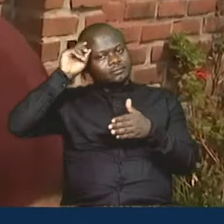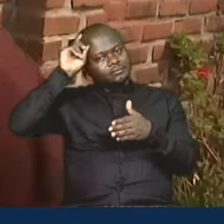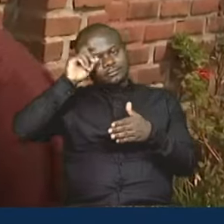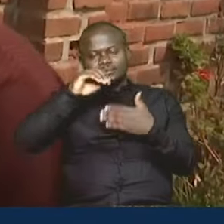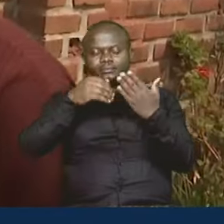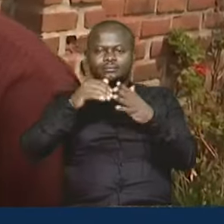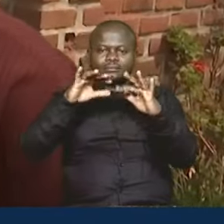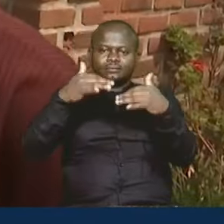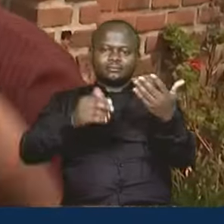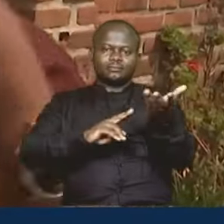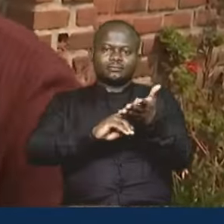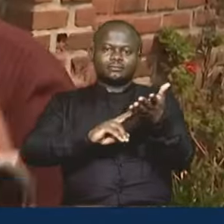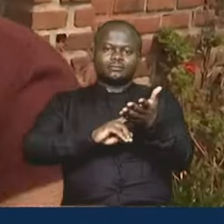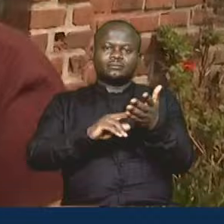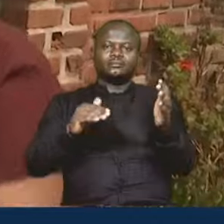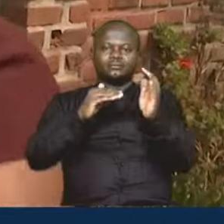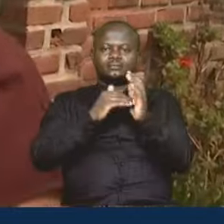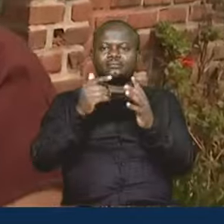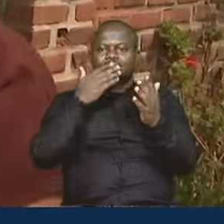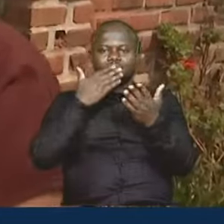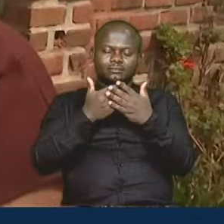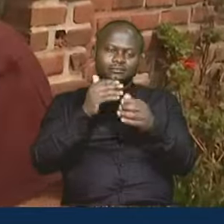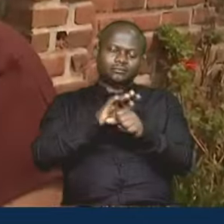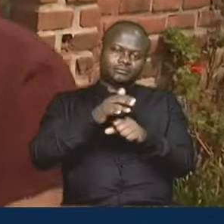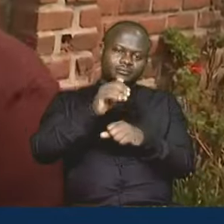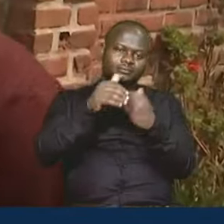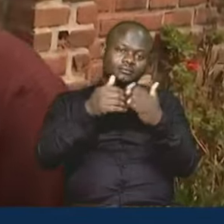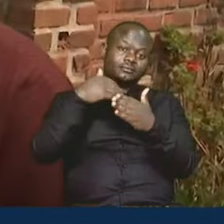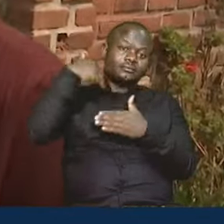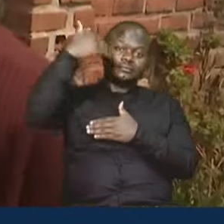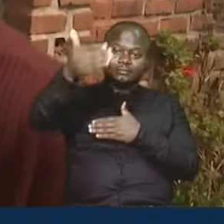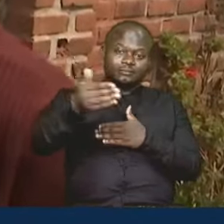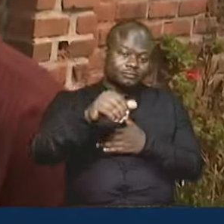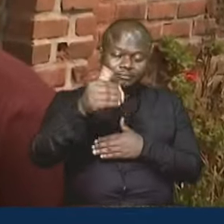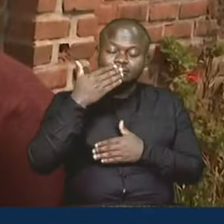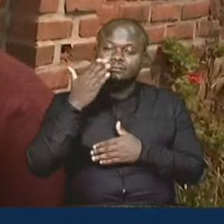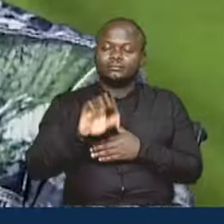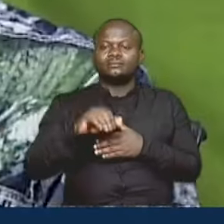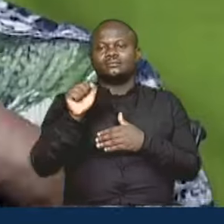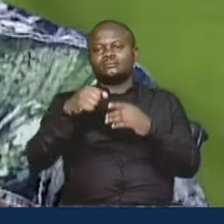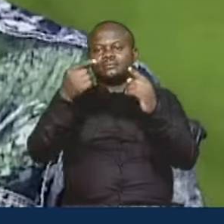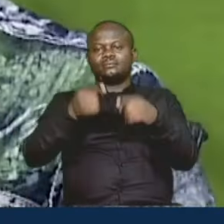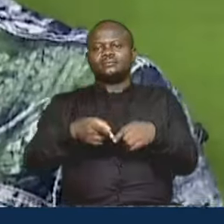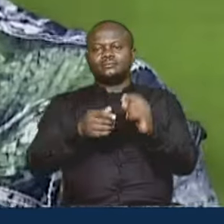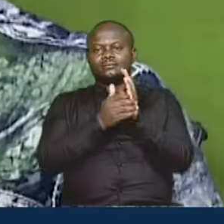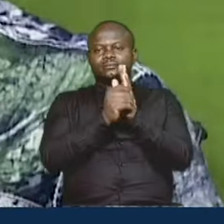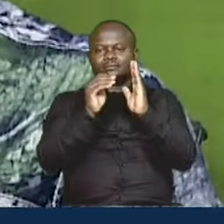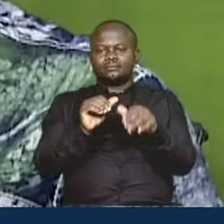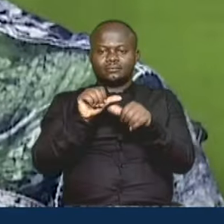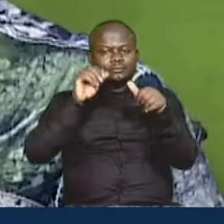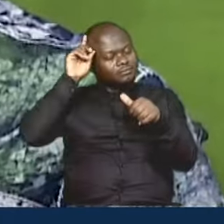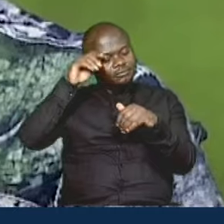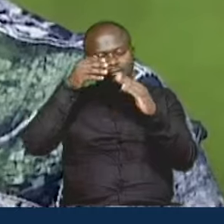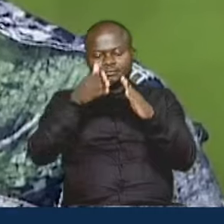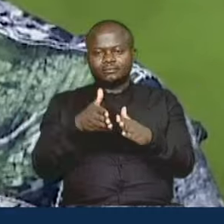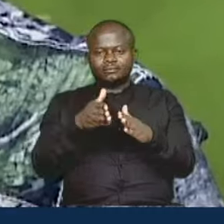uburyo rikoreshwa n'ibyiza byaryo ariko koko n'inyuma hari n'ibibi rishobora kutuzanira. Inzobere mu bijyanye n'imitekerereze ya